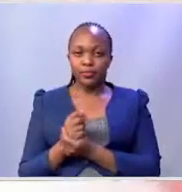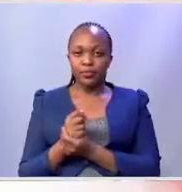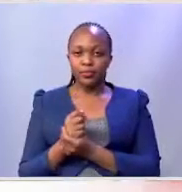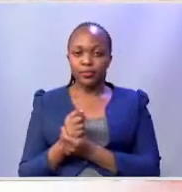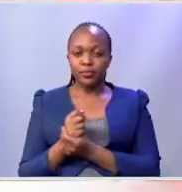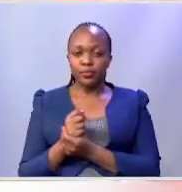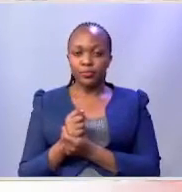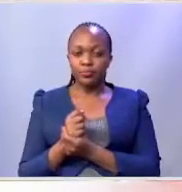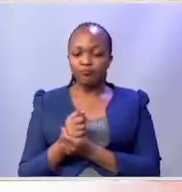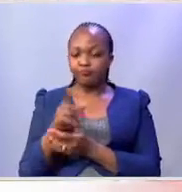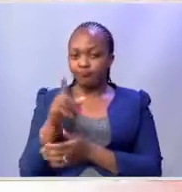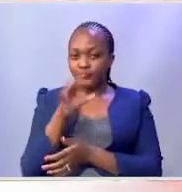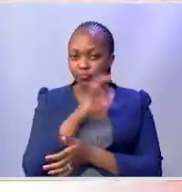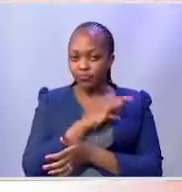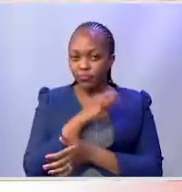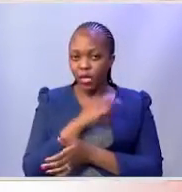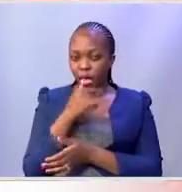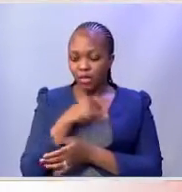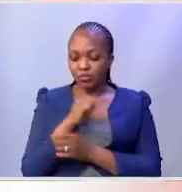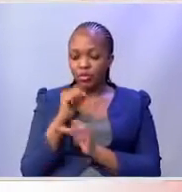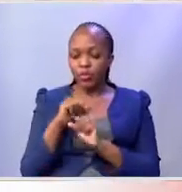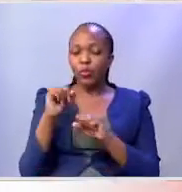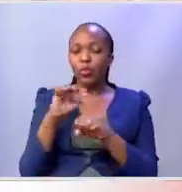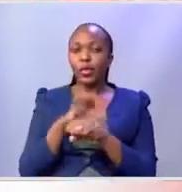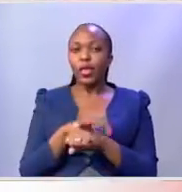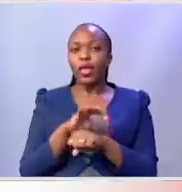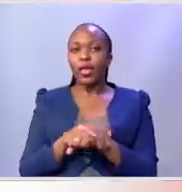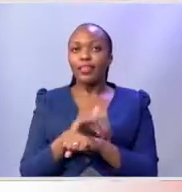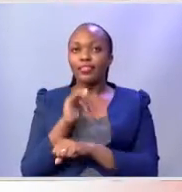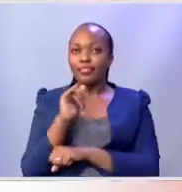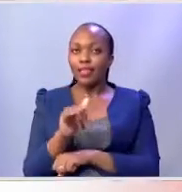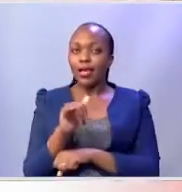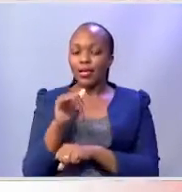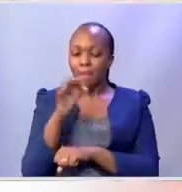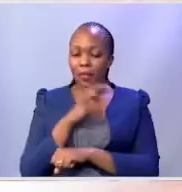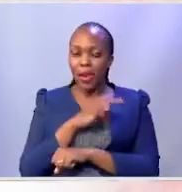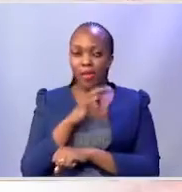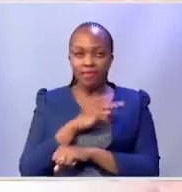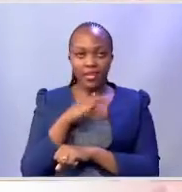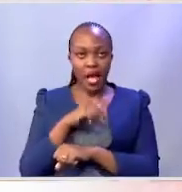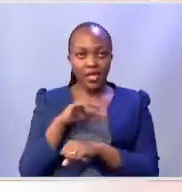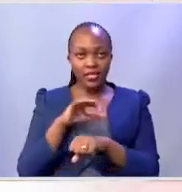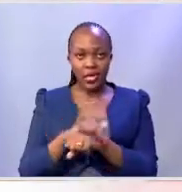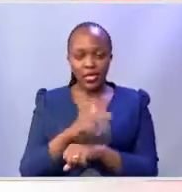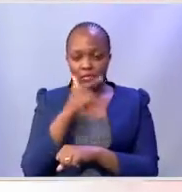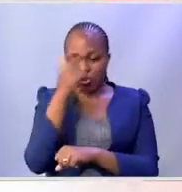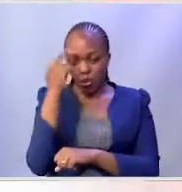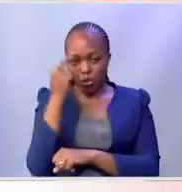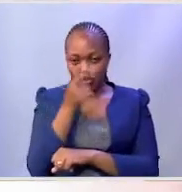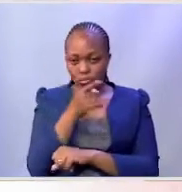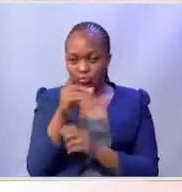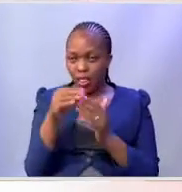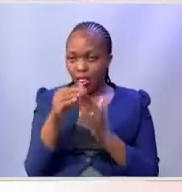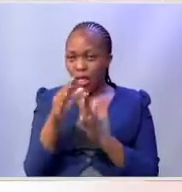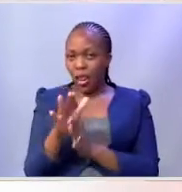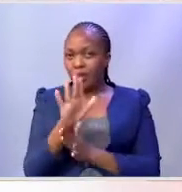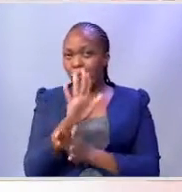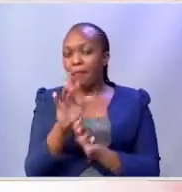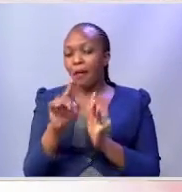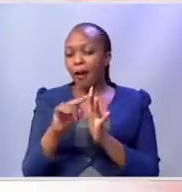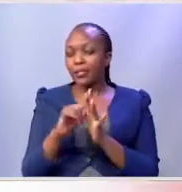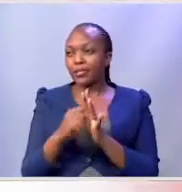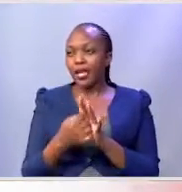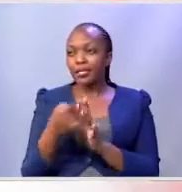Na hiyo faida tutapata. Hiyo faida tutapata kwa sababu viongozi wenyu, kuanzia